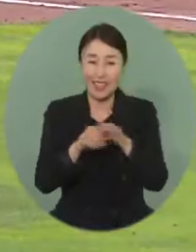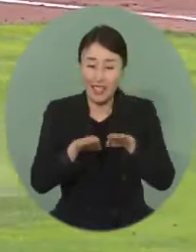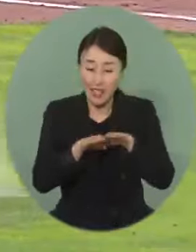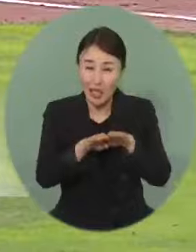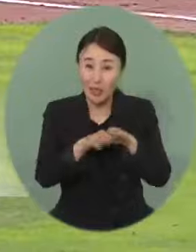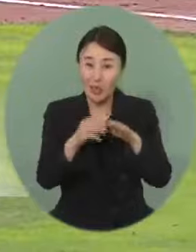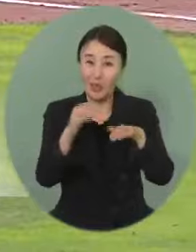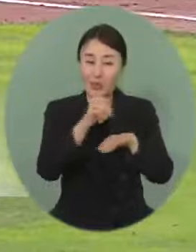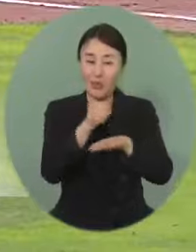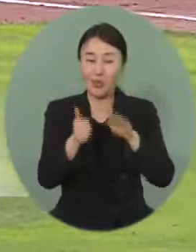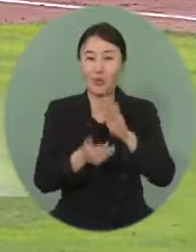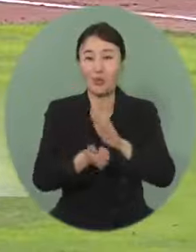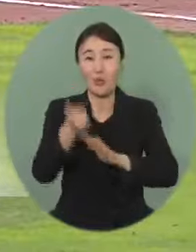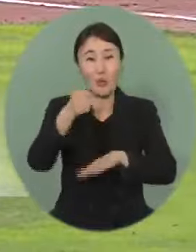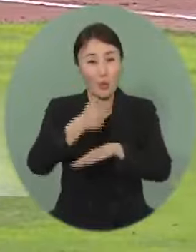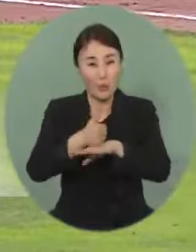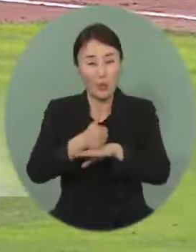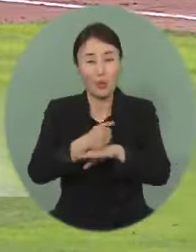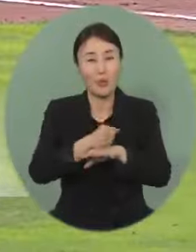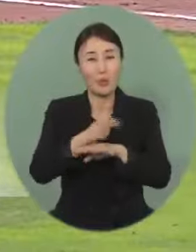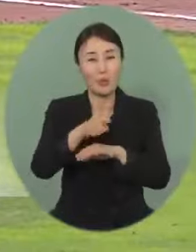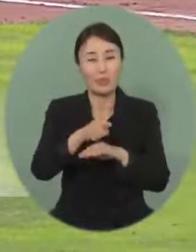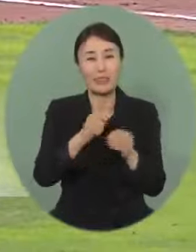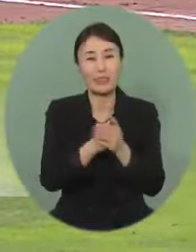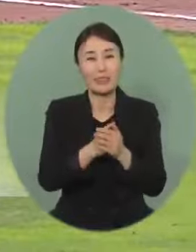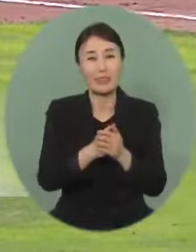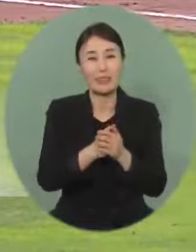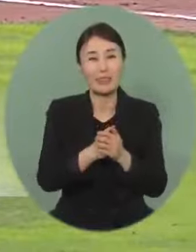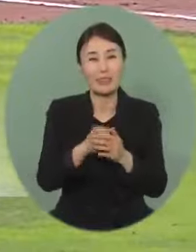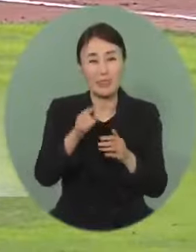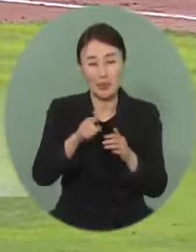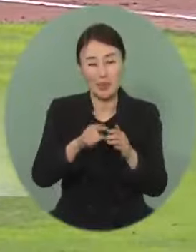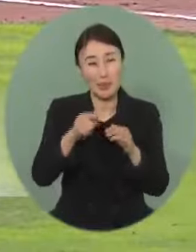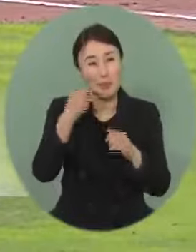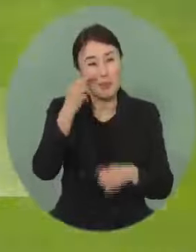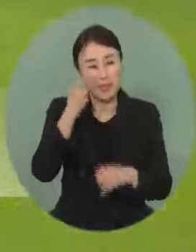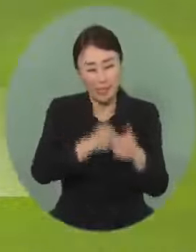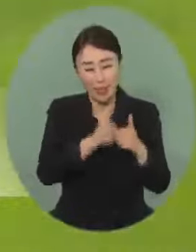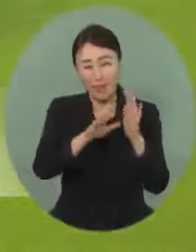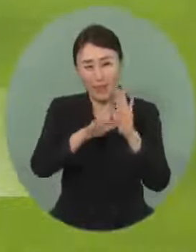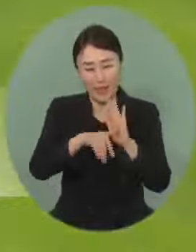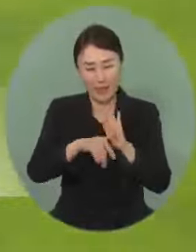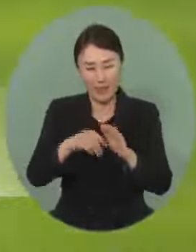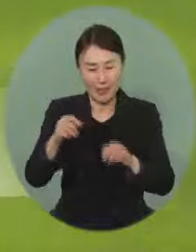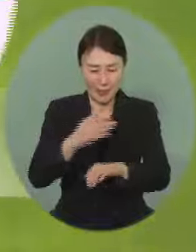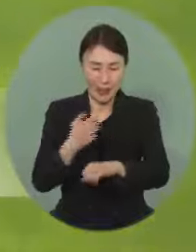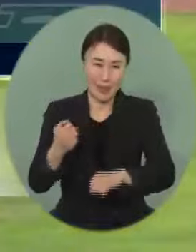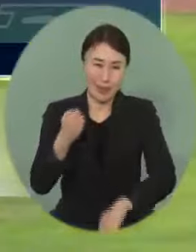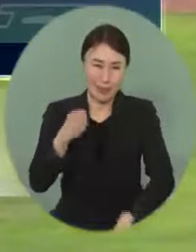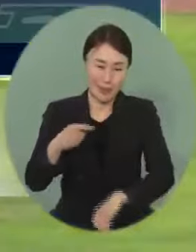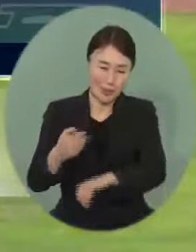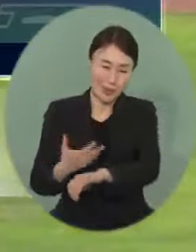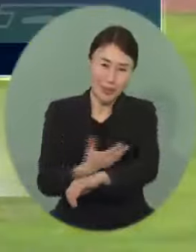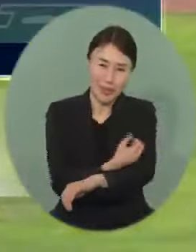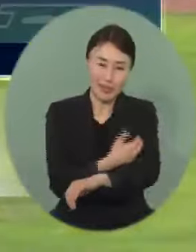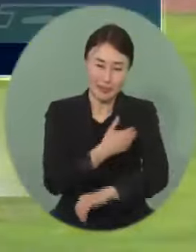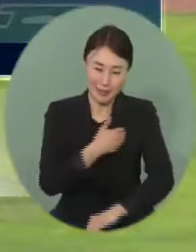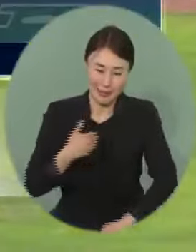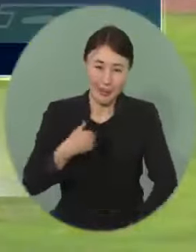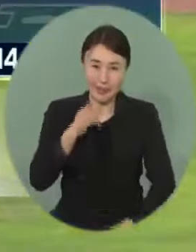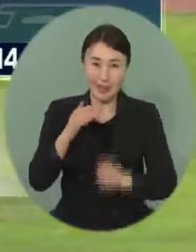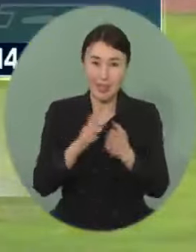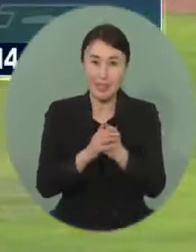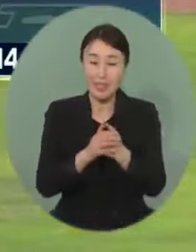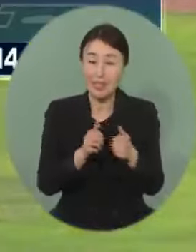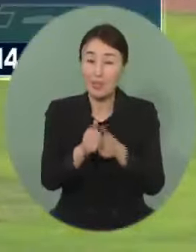마무리 정혜영 선수는 미국 훈련을 통해서 스피드가 향상됐고 자신감도 붙었다면서 팀 승리를 확실히